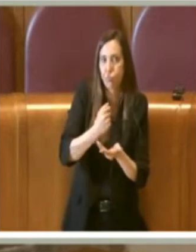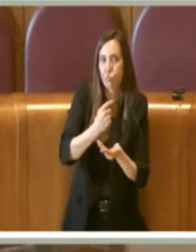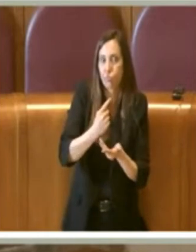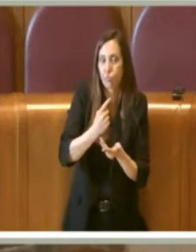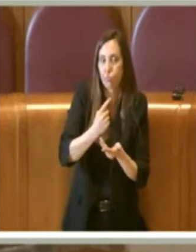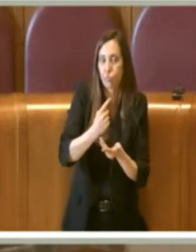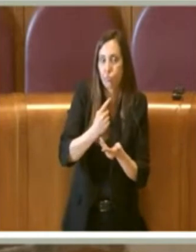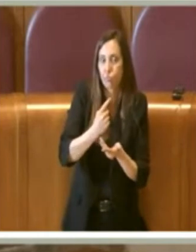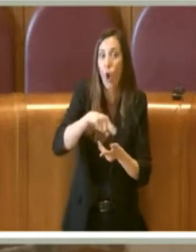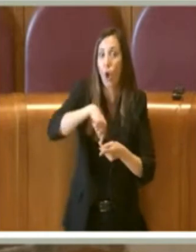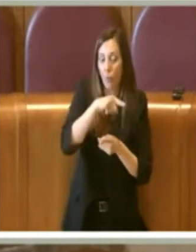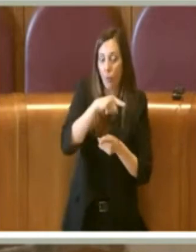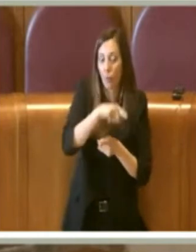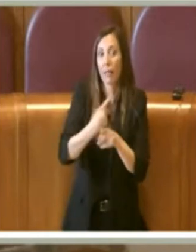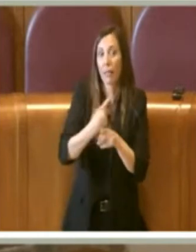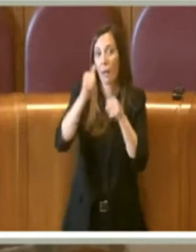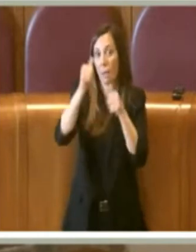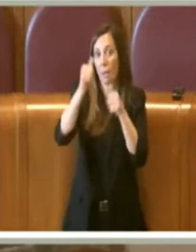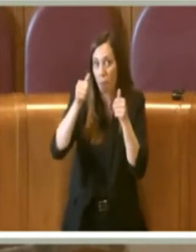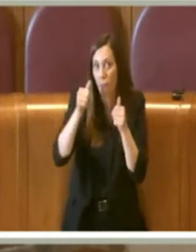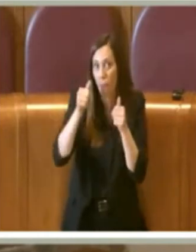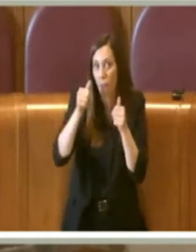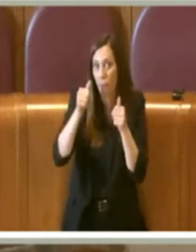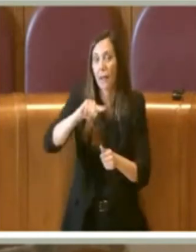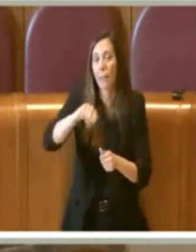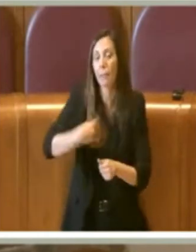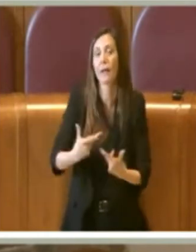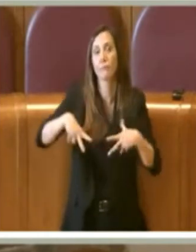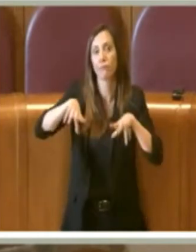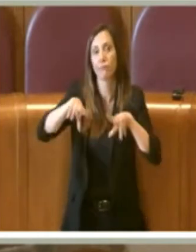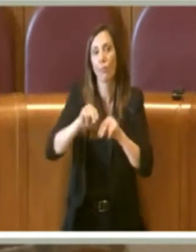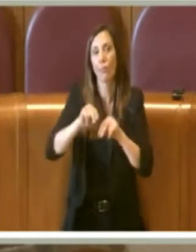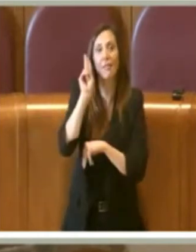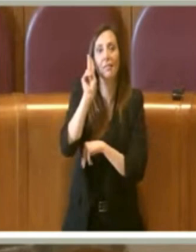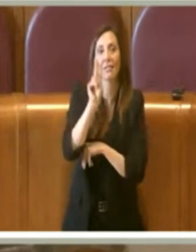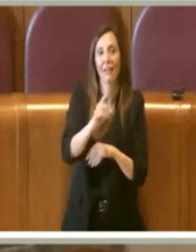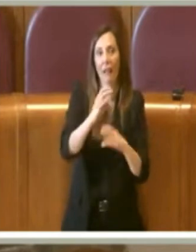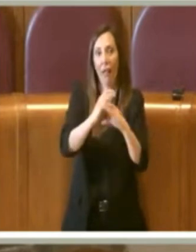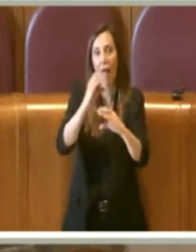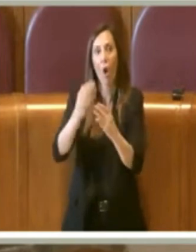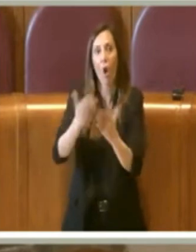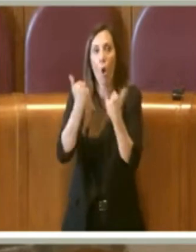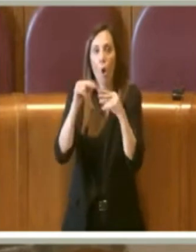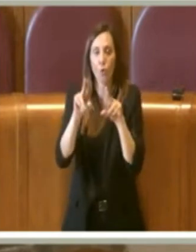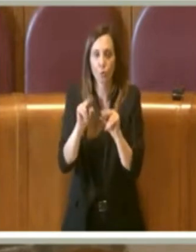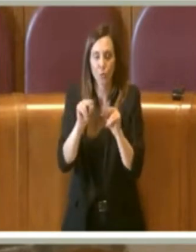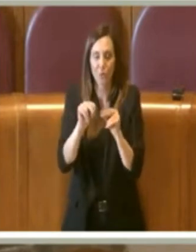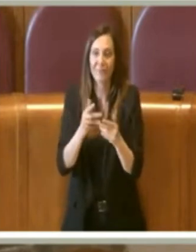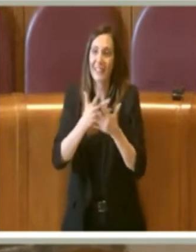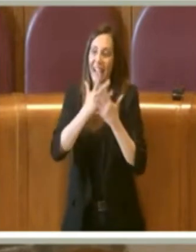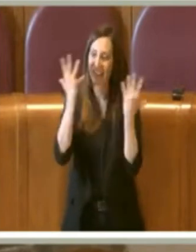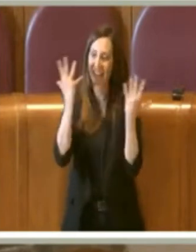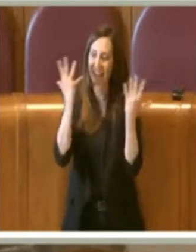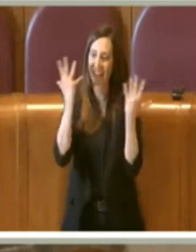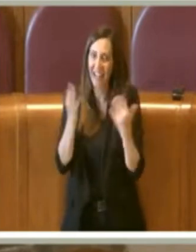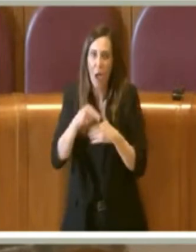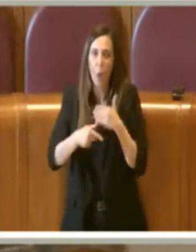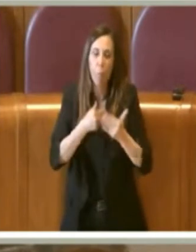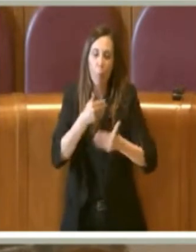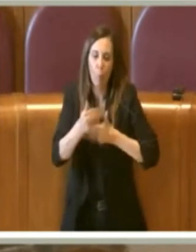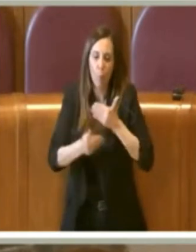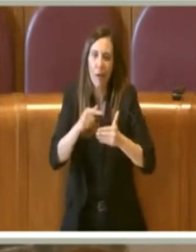per il rinnovo amento anche altro e queste sono dei piani che si potrebbero sicuramente evitare a beneficio dei